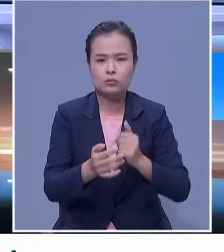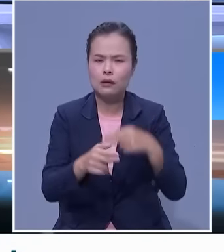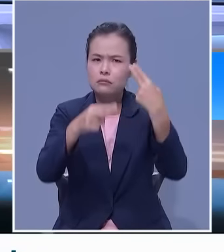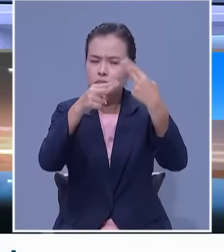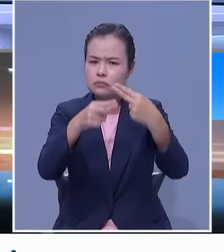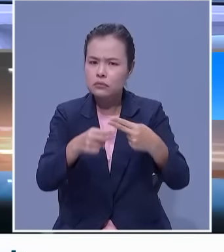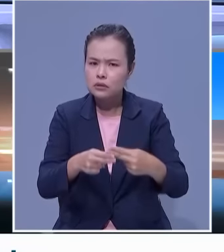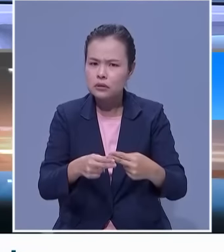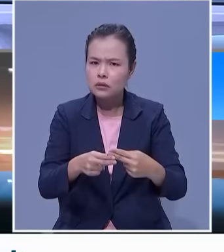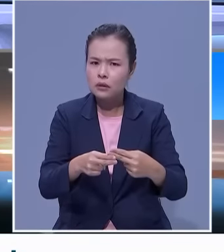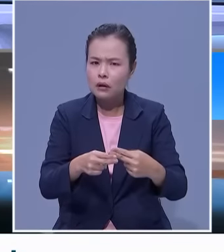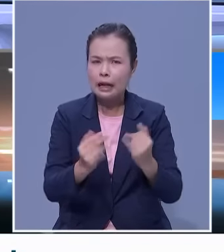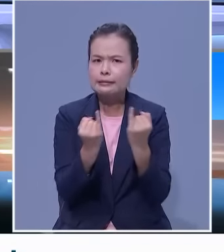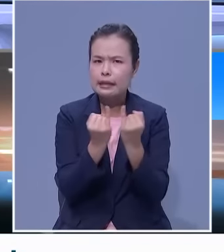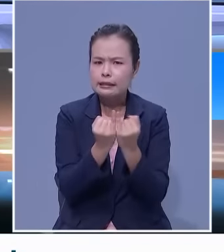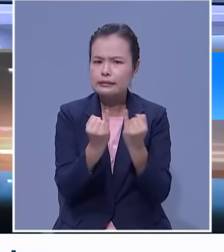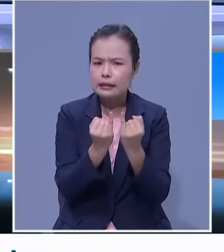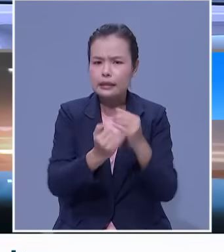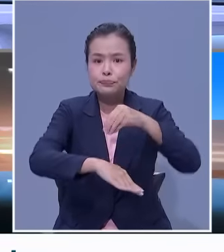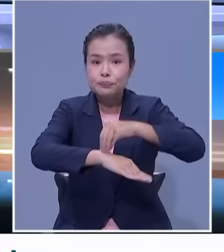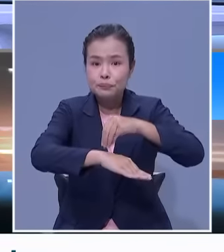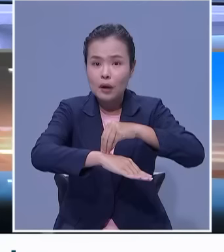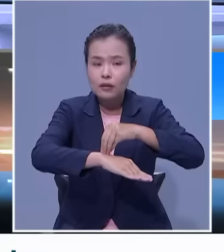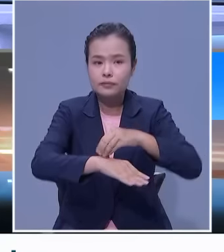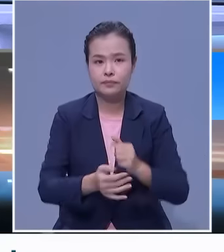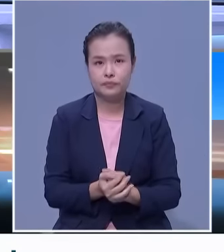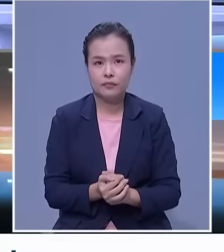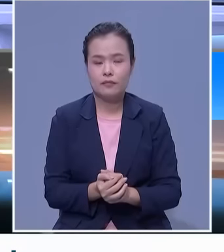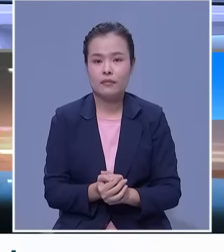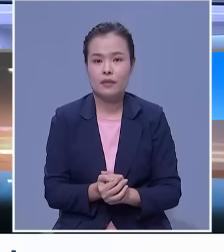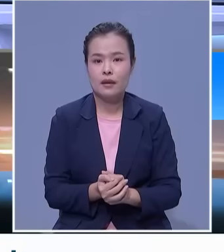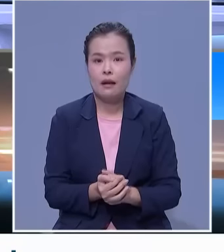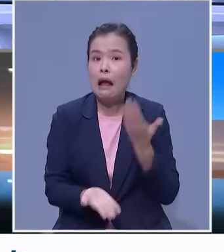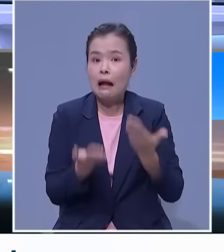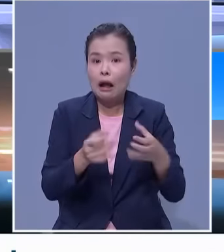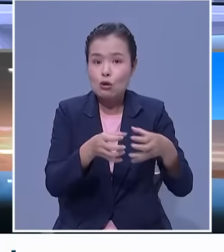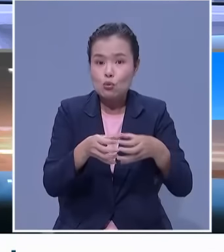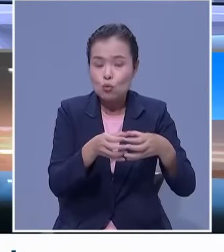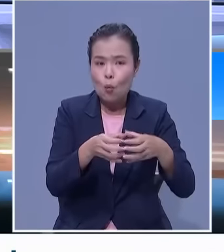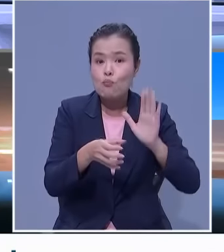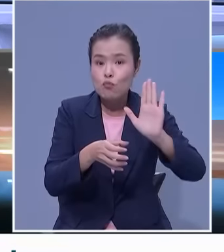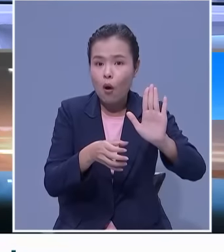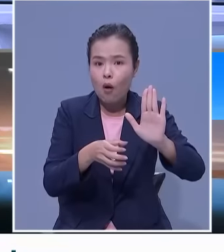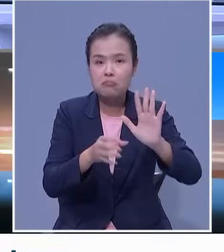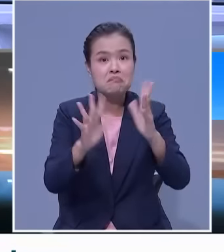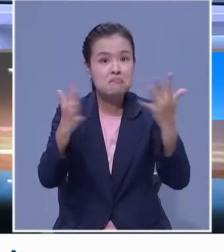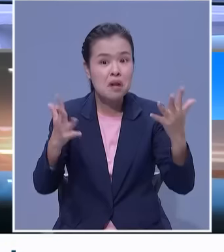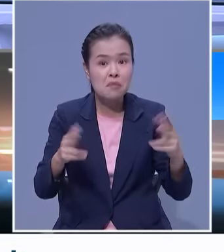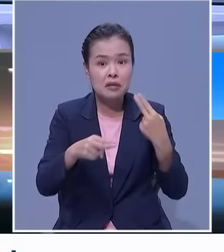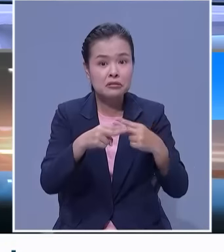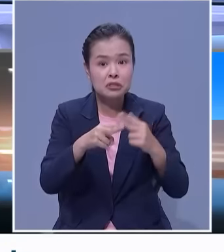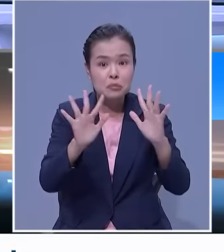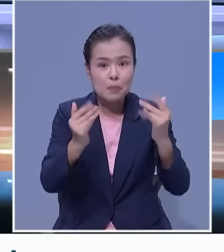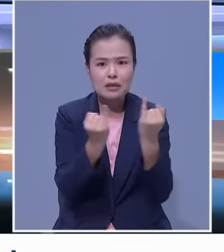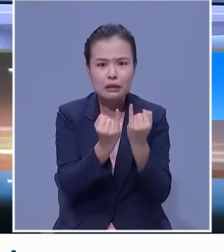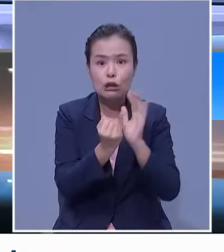ทำไมดูเหมือนมีแต่คนใกล้ชิดลุงป้อมฝั่งของผู้กองกองธรรมนัสคุณไผลิกหรือว่าใครก็ตามที่อยู่ในกลุ่มก้อนของผู้กองธรรมนัสไม่มีเลยโอ้โห